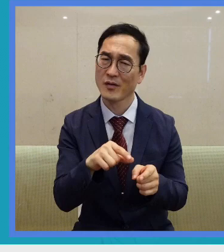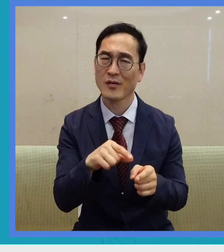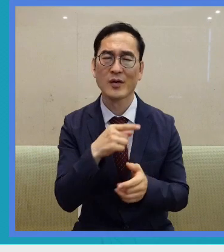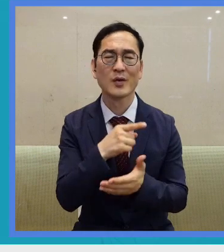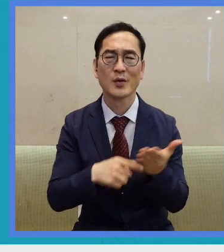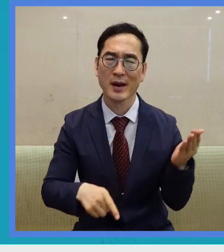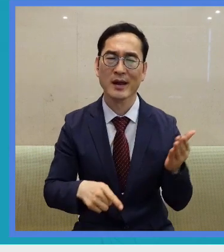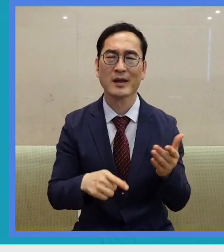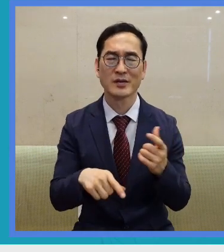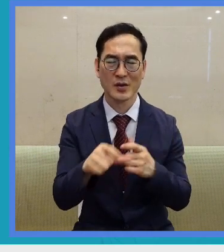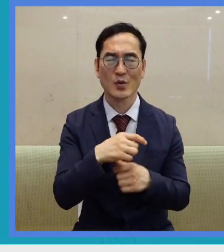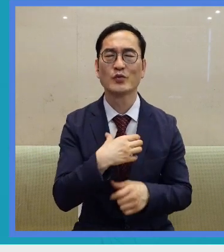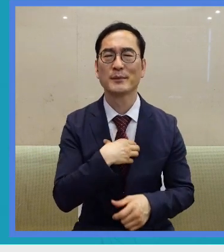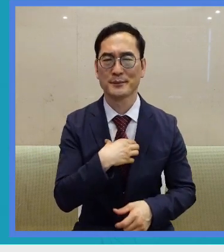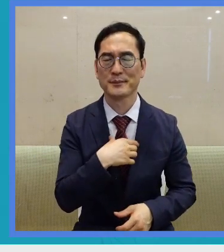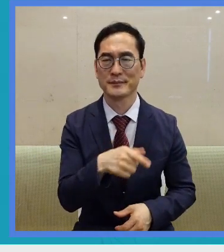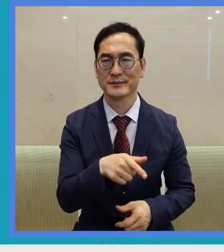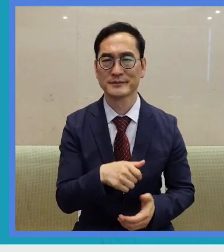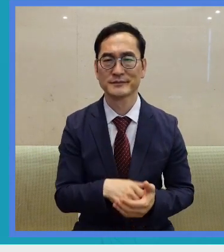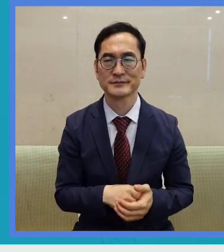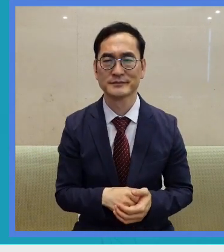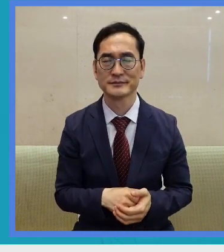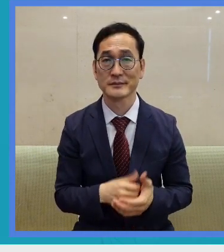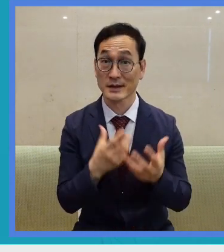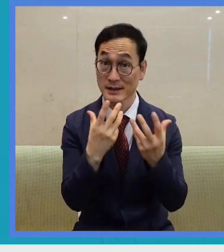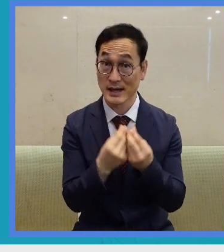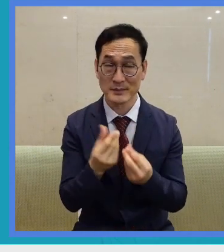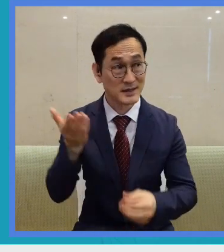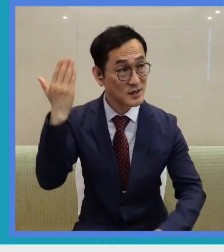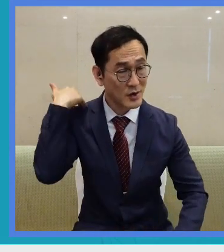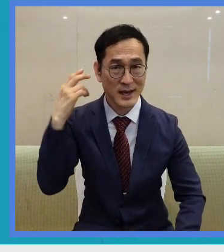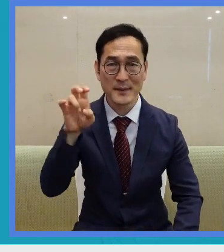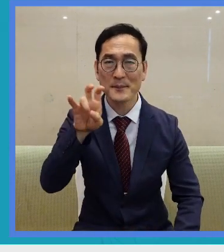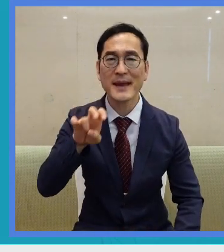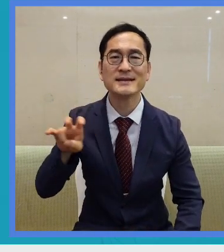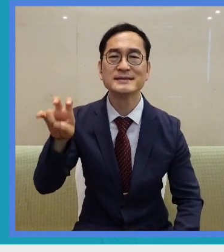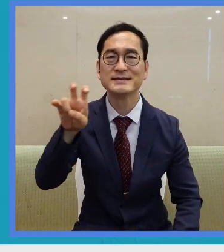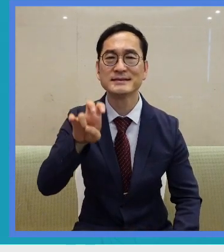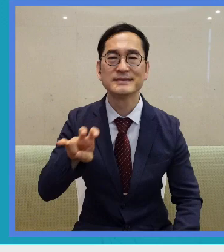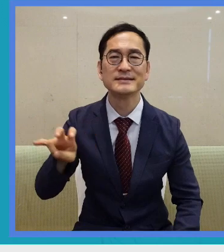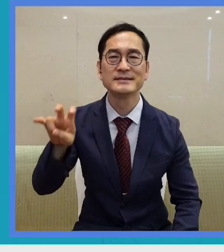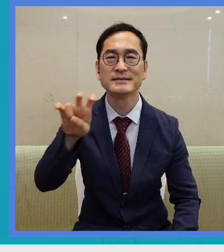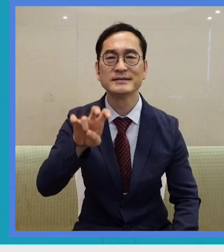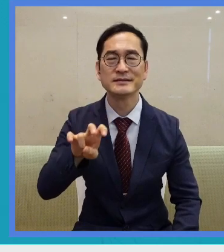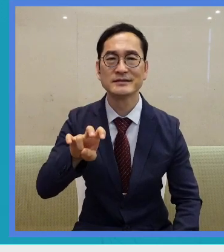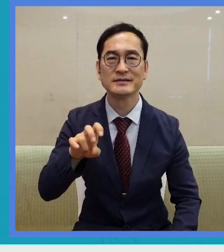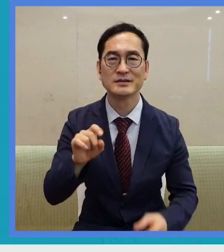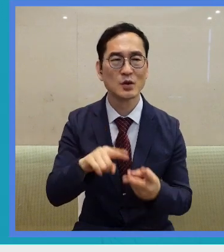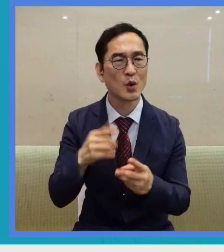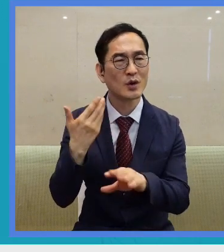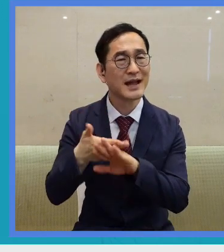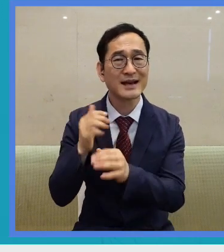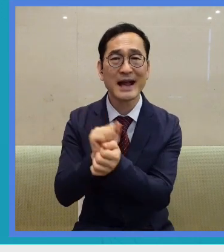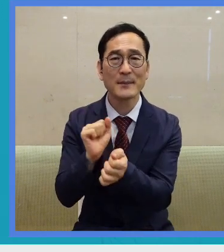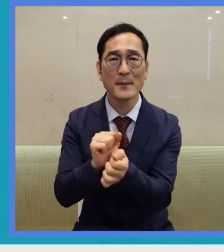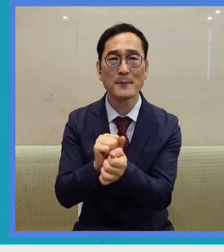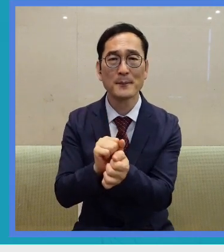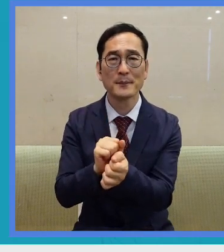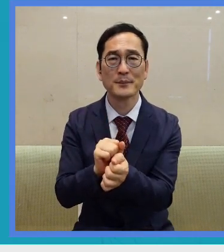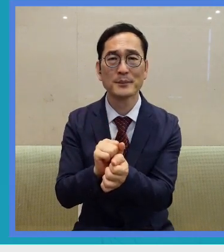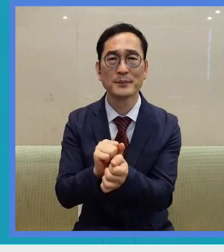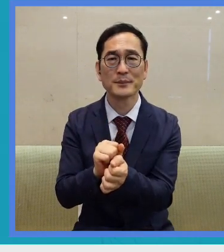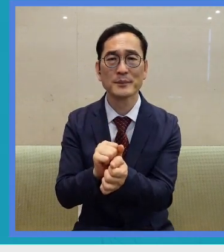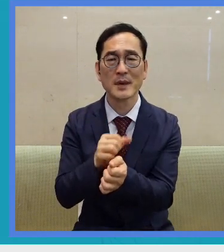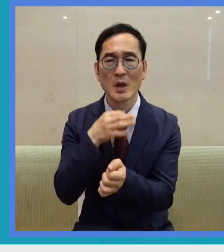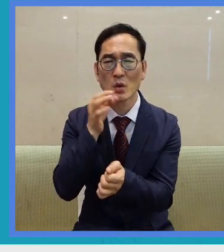나올 수 있고요. 실제로 그것을 뒷받침하는 예가 메르스 혹은 그런 감염병이 있었을 때 기존에